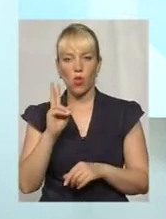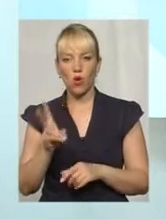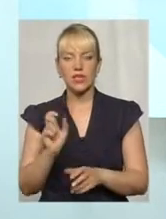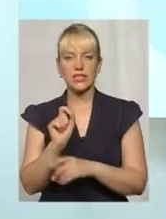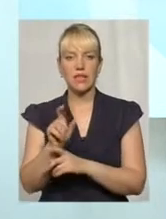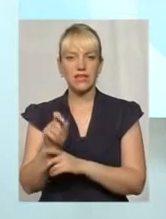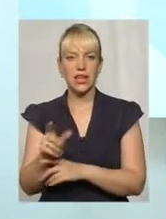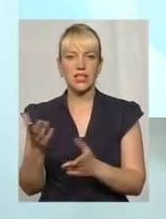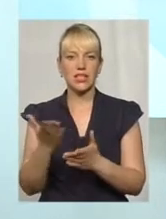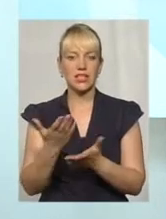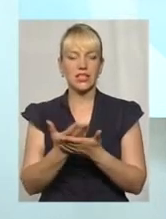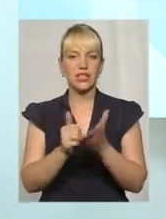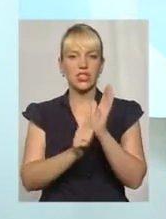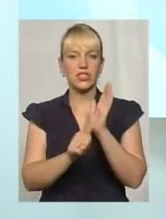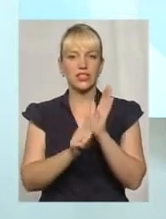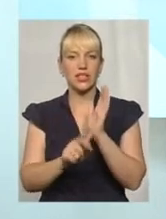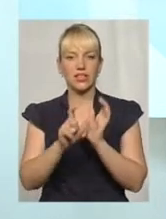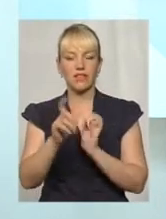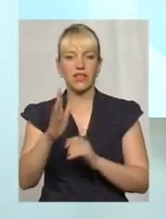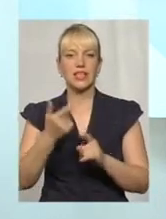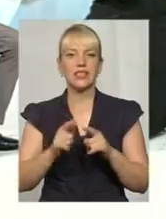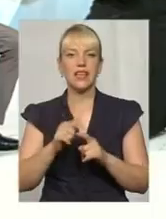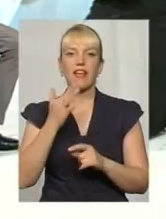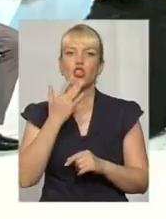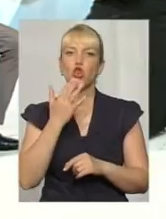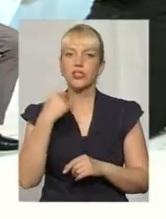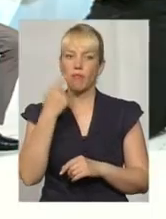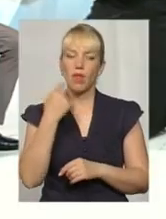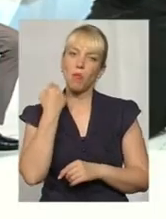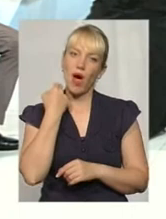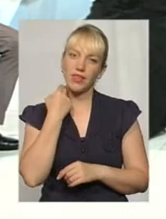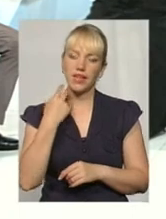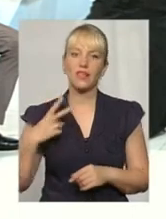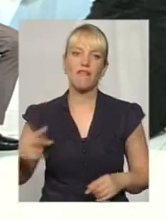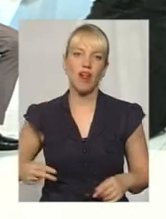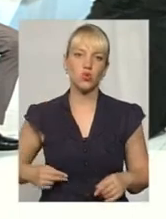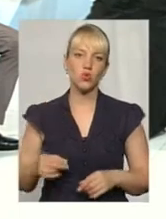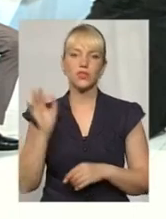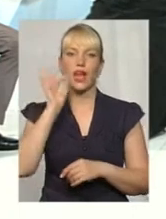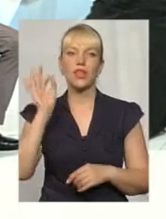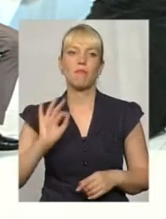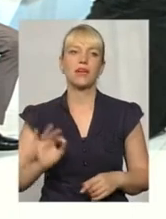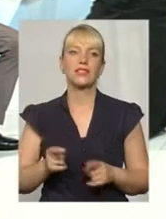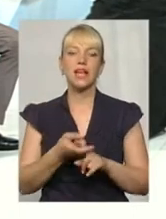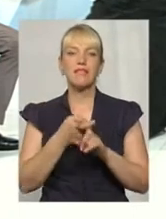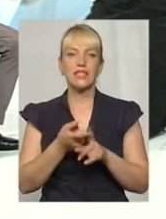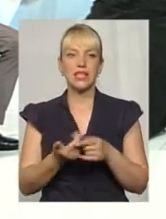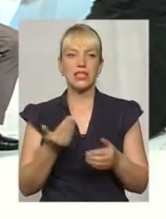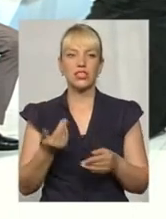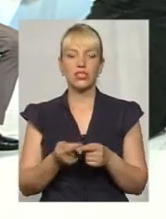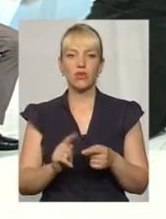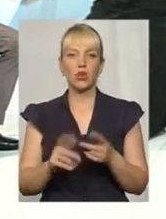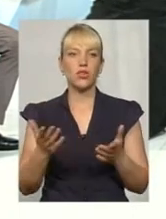на який йде 60 хвилин, це іноземна мова. Англійська, французька чи німецька, в залежності від того, яку